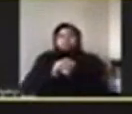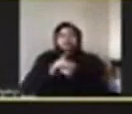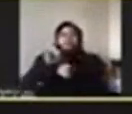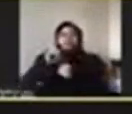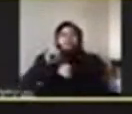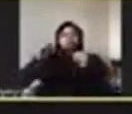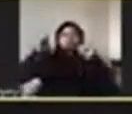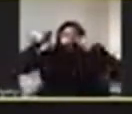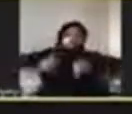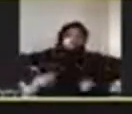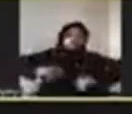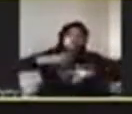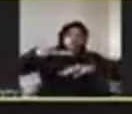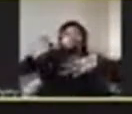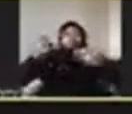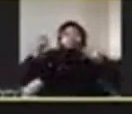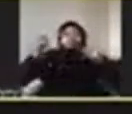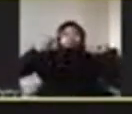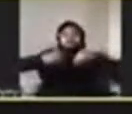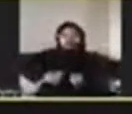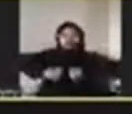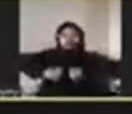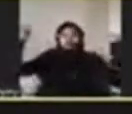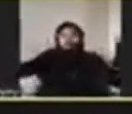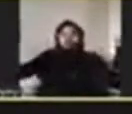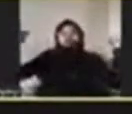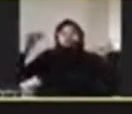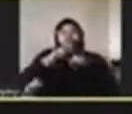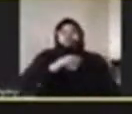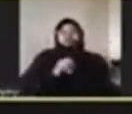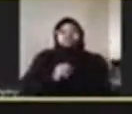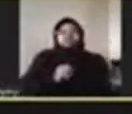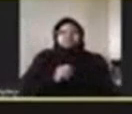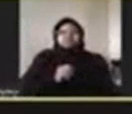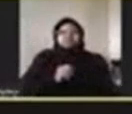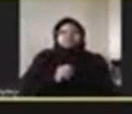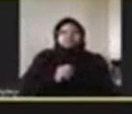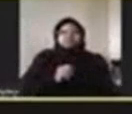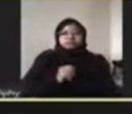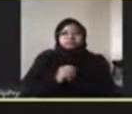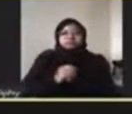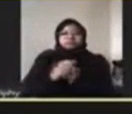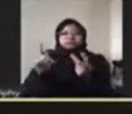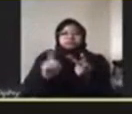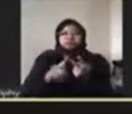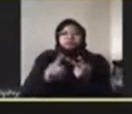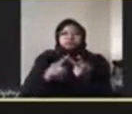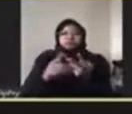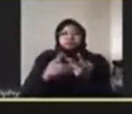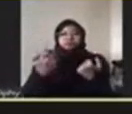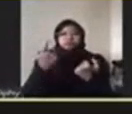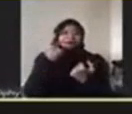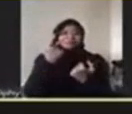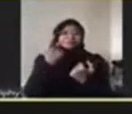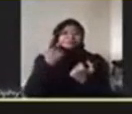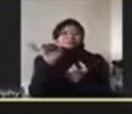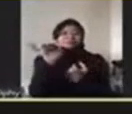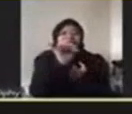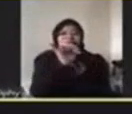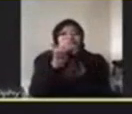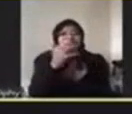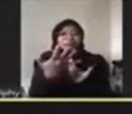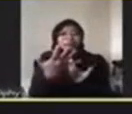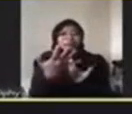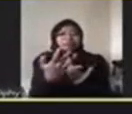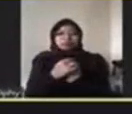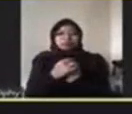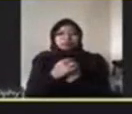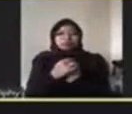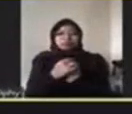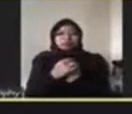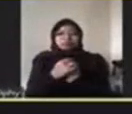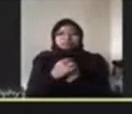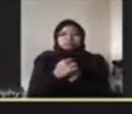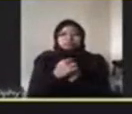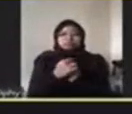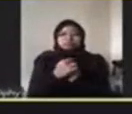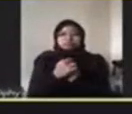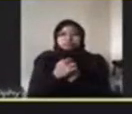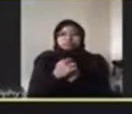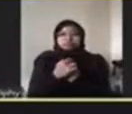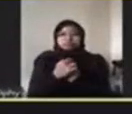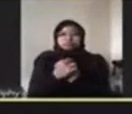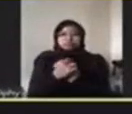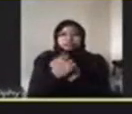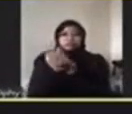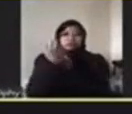setuju? Next. Nah, ini orang tua. Mari kita lihat di sini yang ternyata informasi